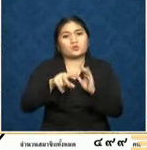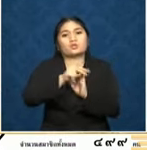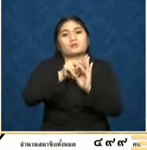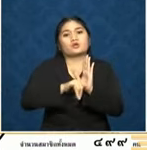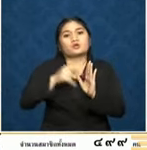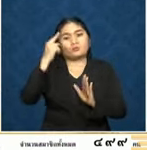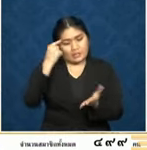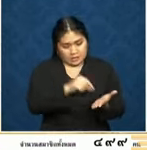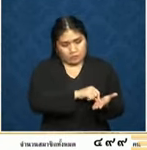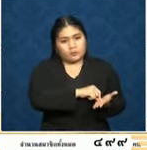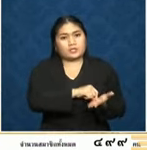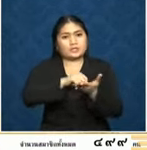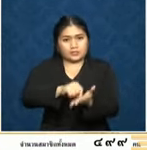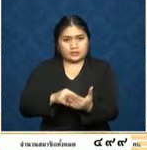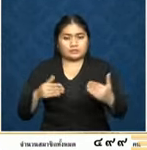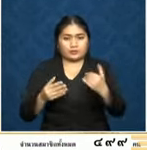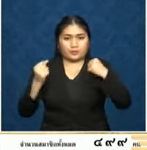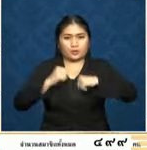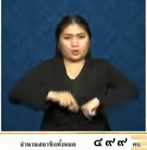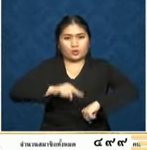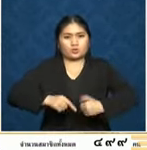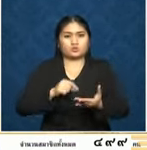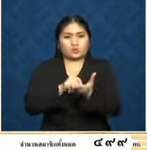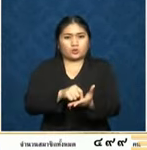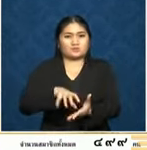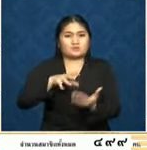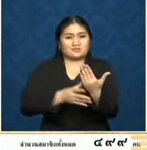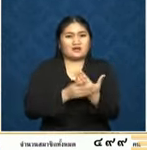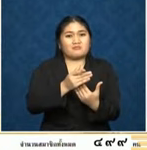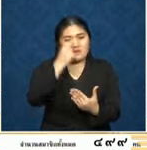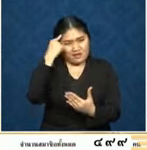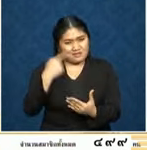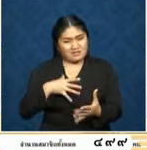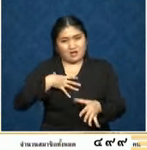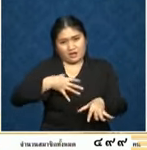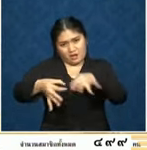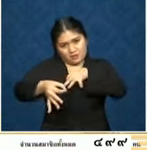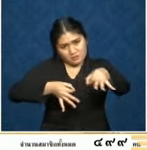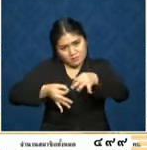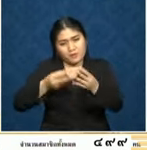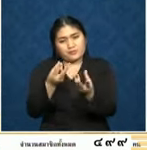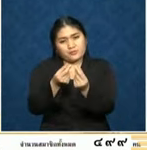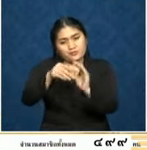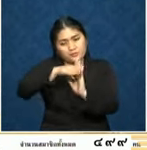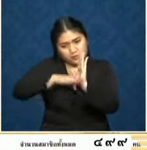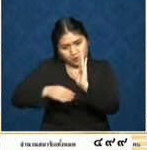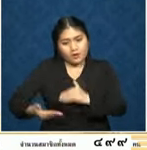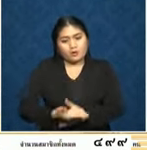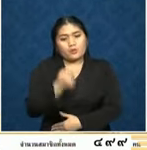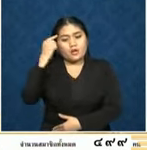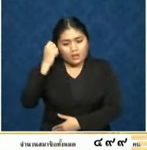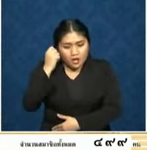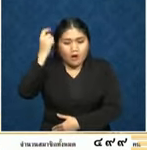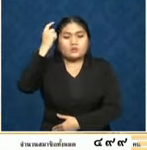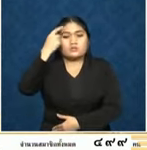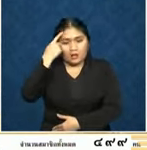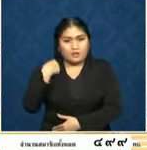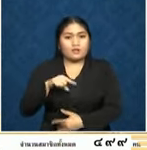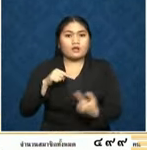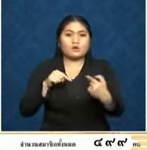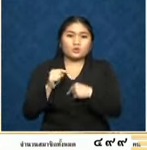จึงนำเรื่องนี้เสนอเป็นญัตติสู่สภานะครับเพื่ออย่างน้อยจะได้อธิบายรายละเอียดนะครับให้เพื่อนสมาชิกได้เข้าใจแล้วก็จะ